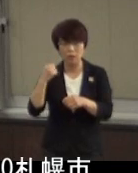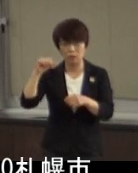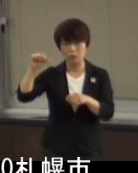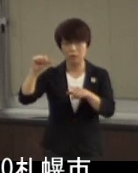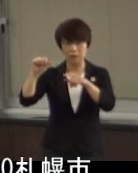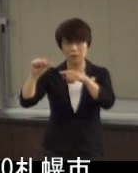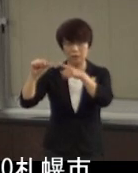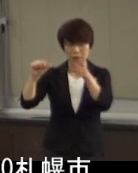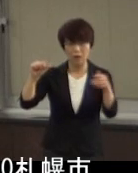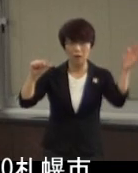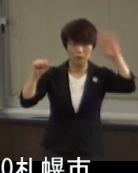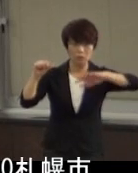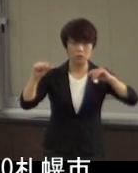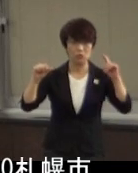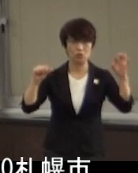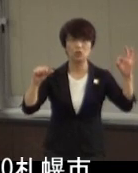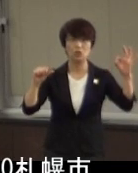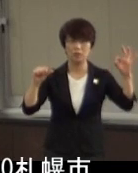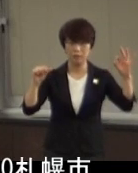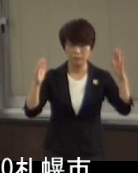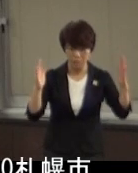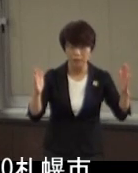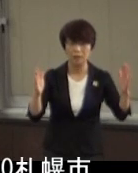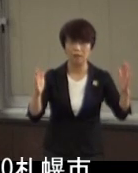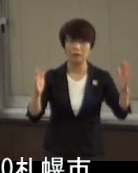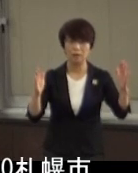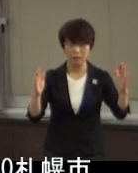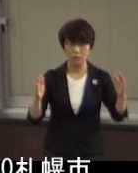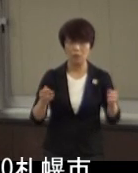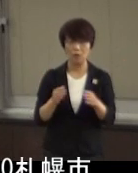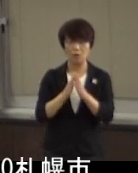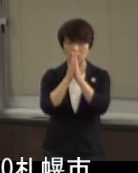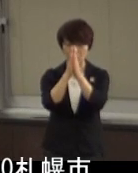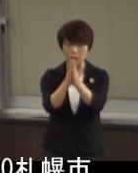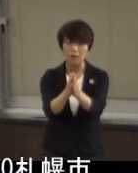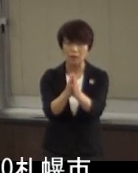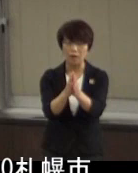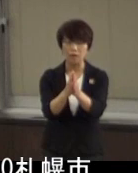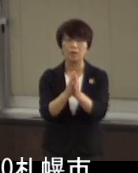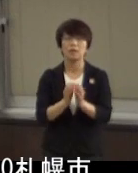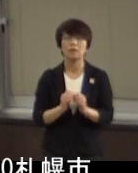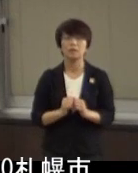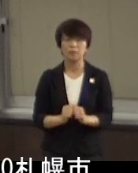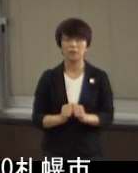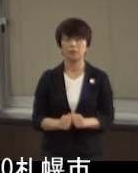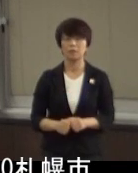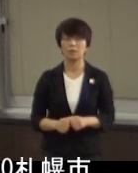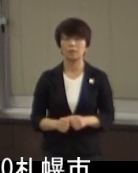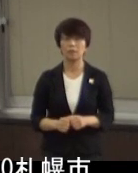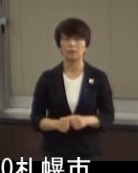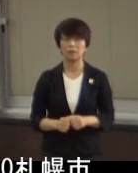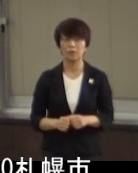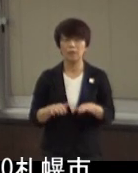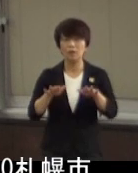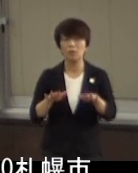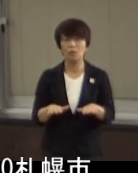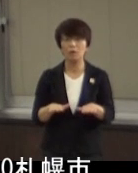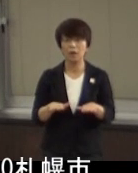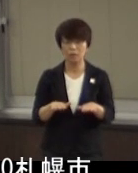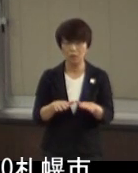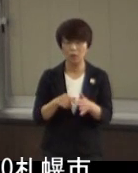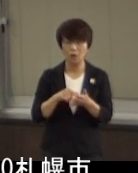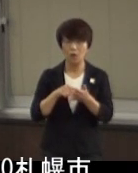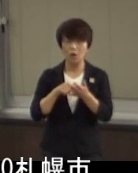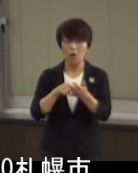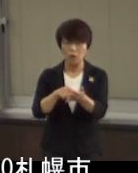までの間としていただくことをお願いを申し上げます。今回の要請に伴いまして、